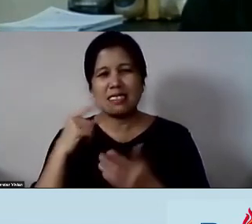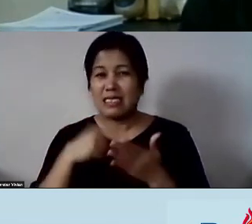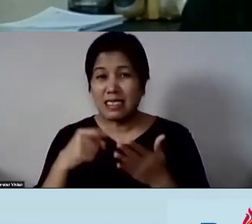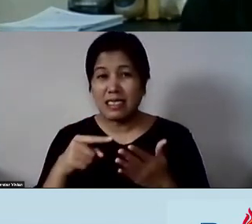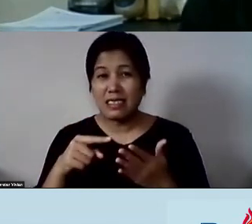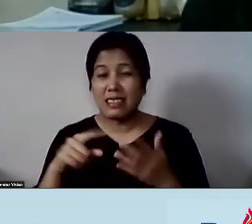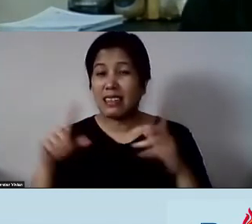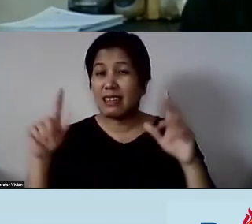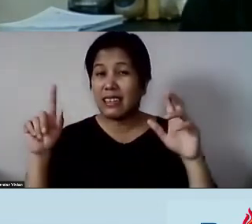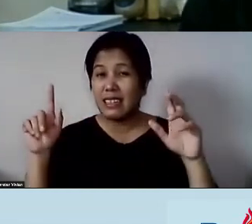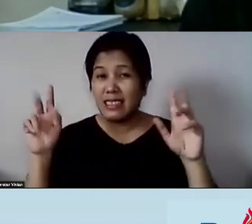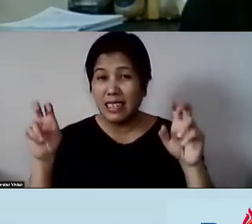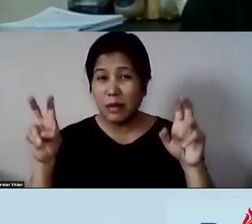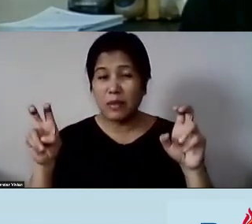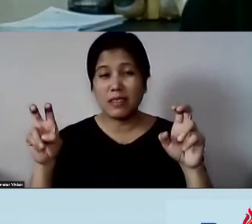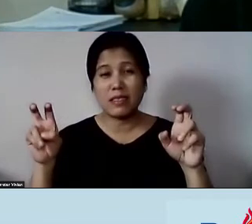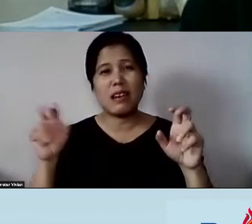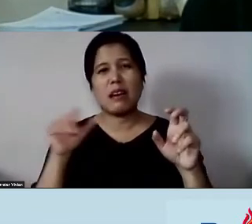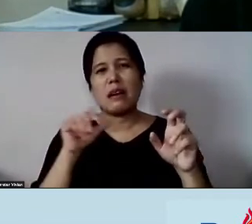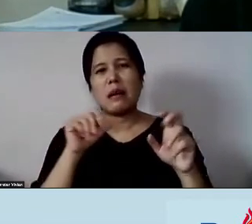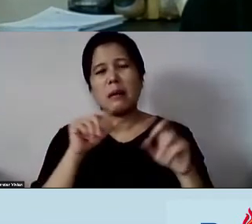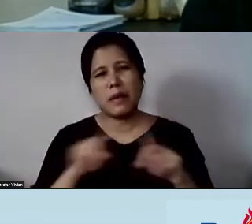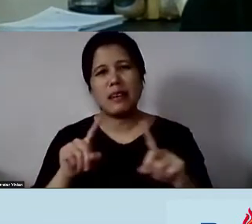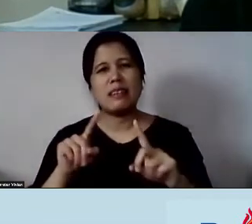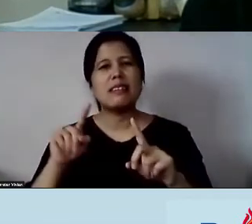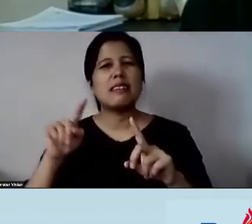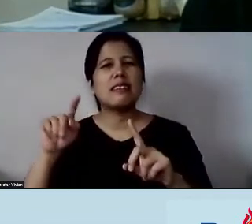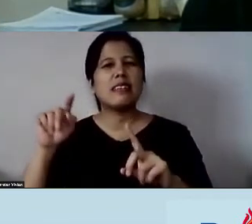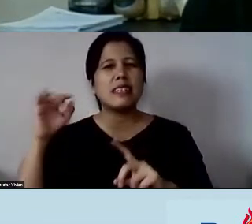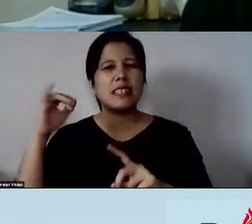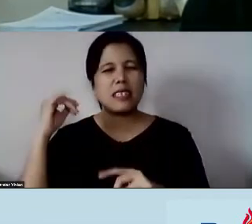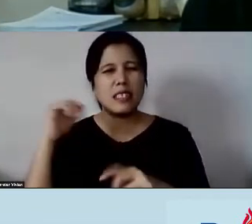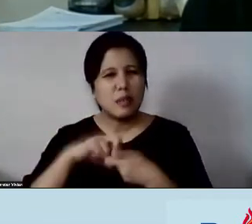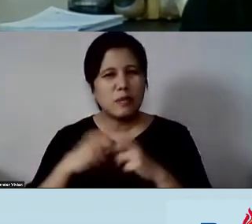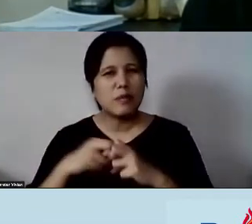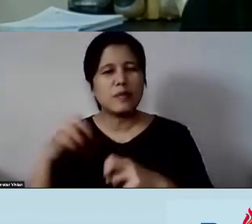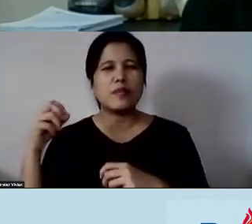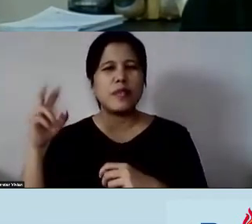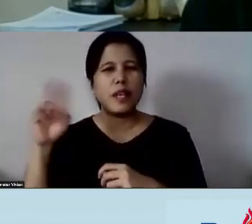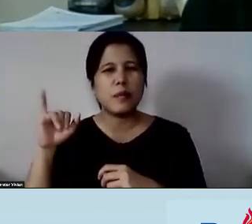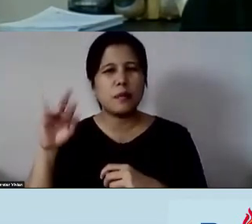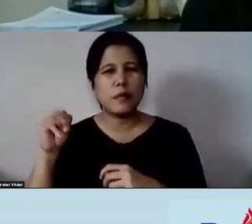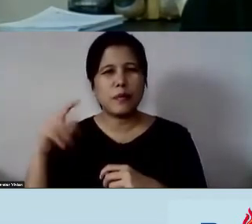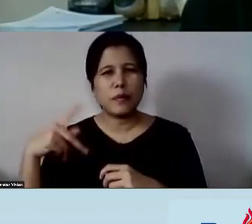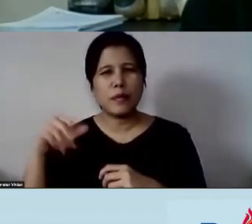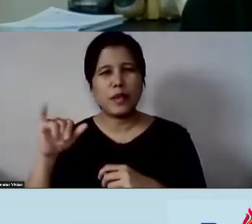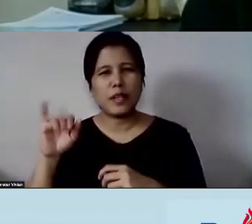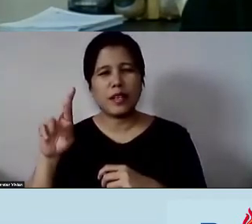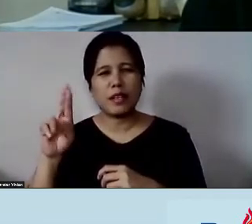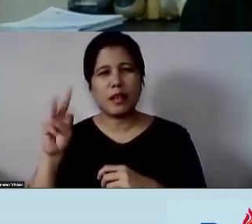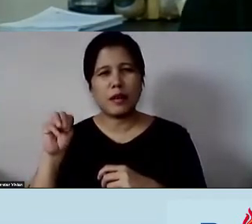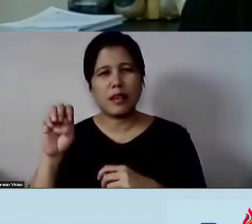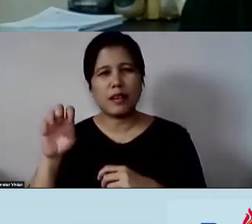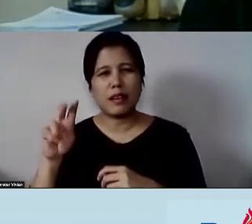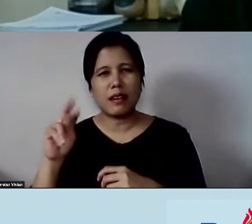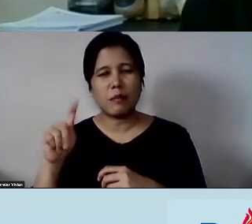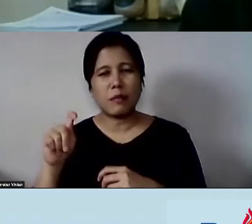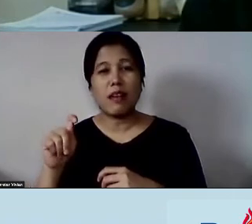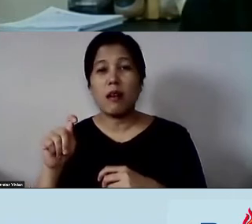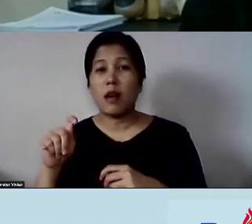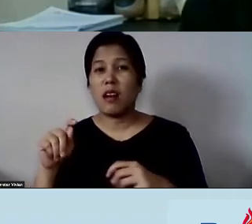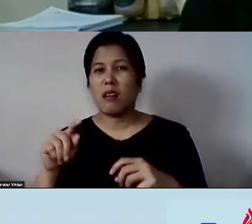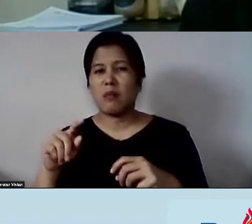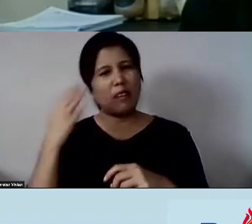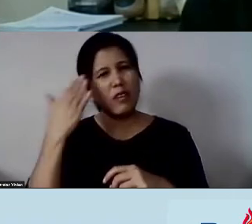label may not be there, but the impairment associated with it, parang andun na ata. Hindi ko lang alam kung nandun yung social, di ba? Which is yung ano,